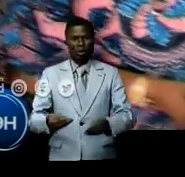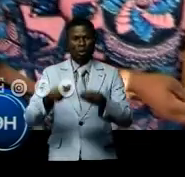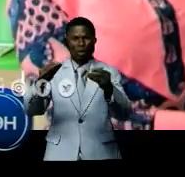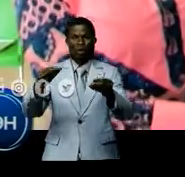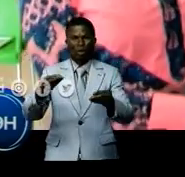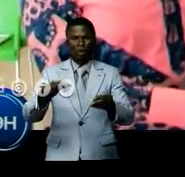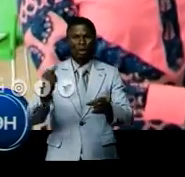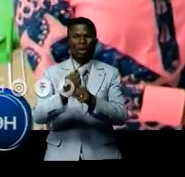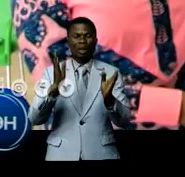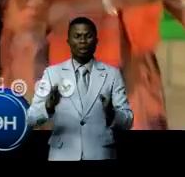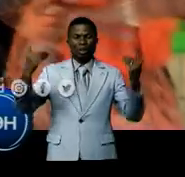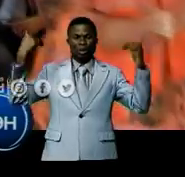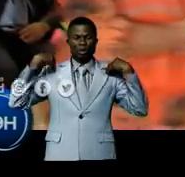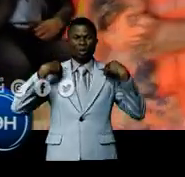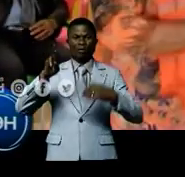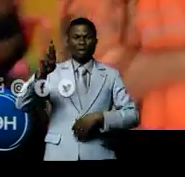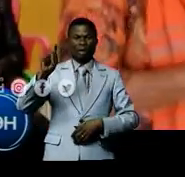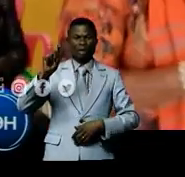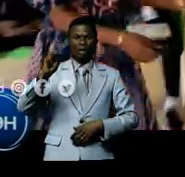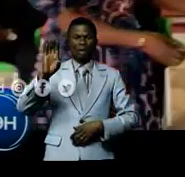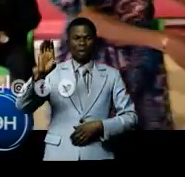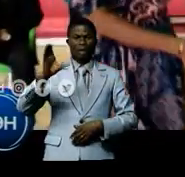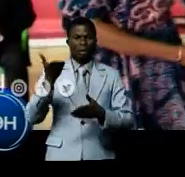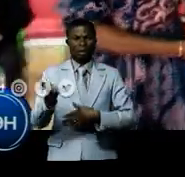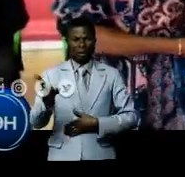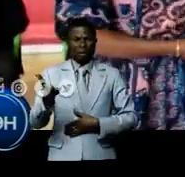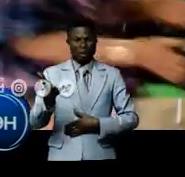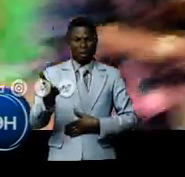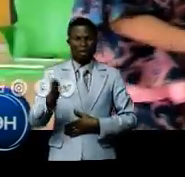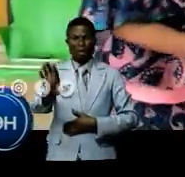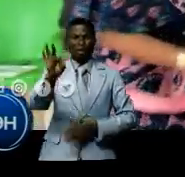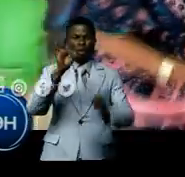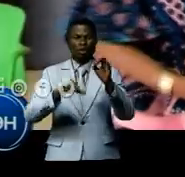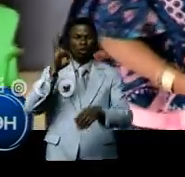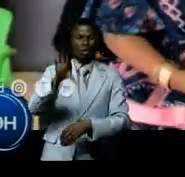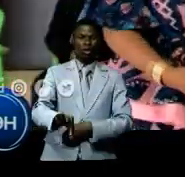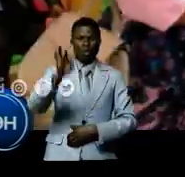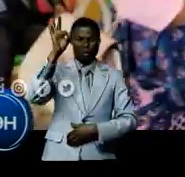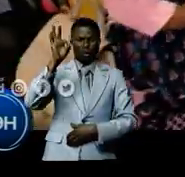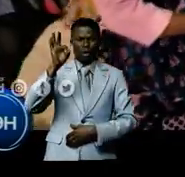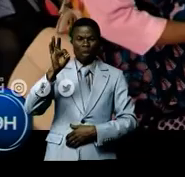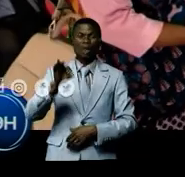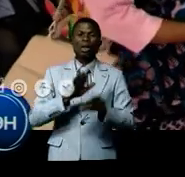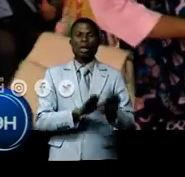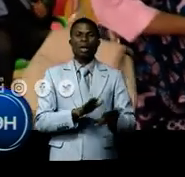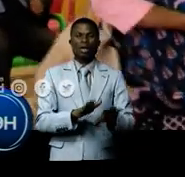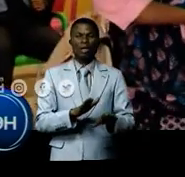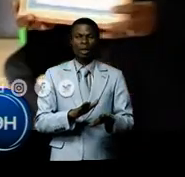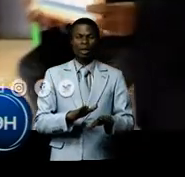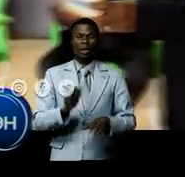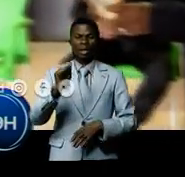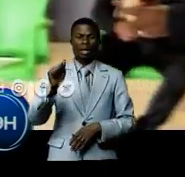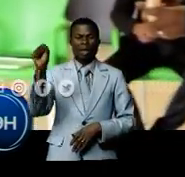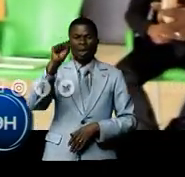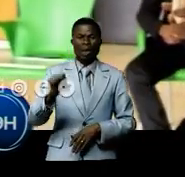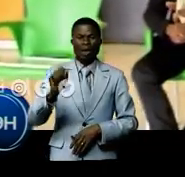quelques agents et cadres de la Radio-Télévision Nationale Congolaise sélectionnés par le jury de 3C, entendez l'ASBEL,